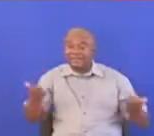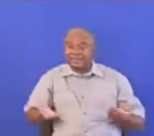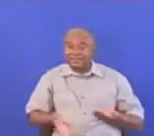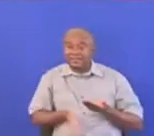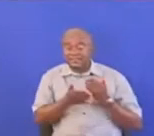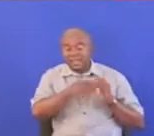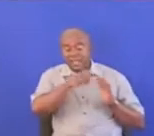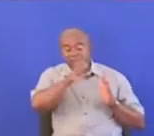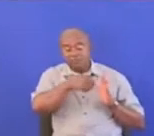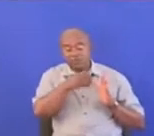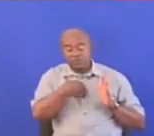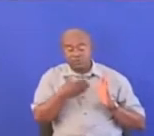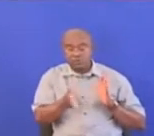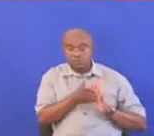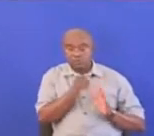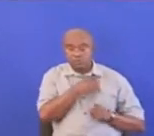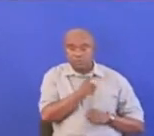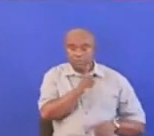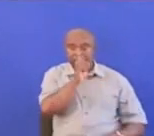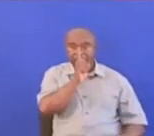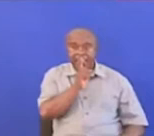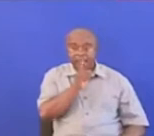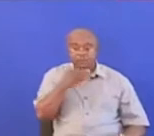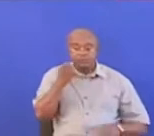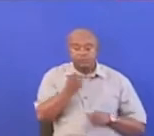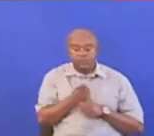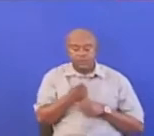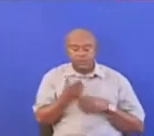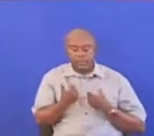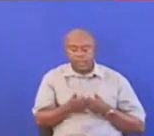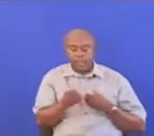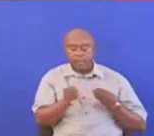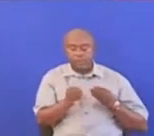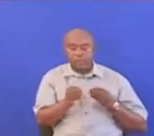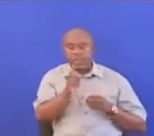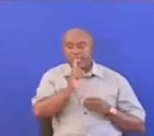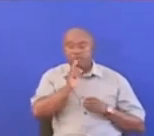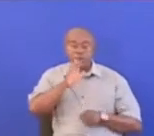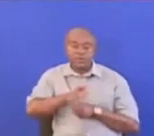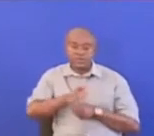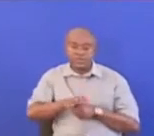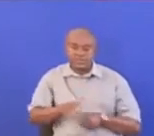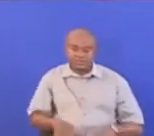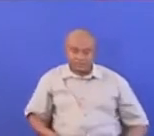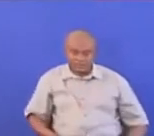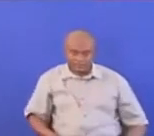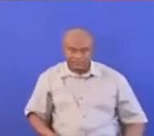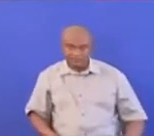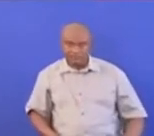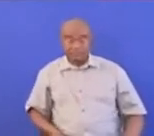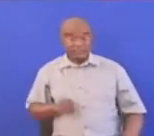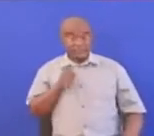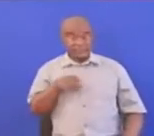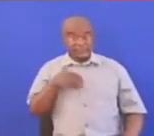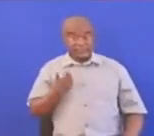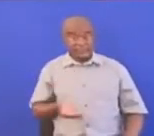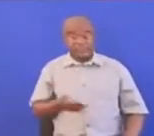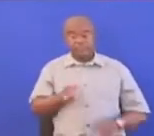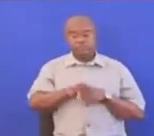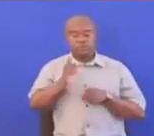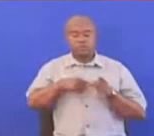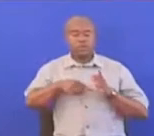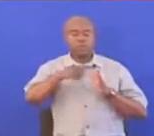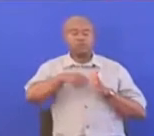vyetu tulivyovianzisha vya asali vitapata malighafi ya asali kwa wingi. Kwa hiyo malighafi itaenda kulisha viwanda